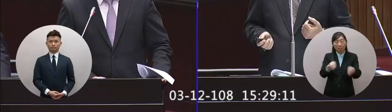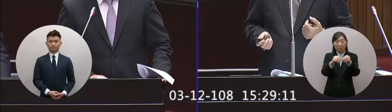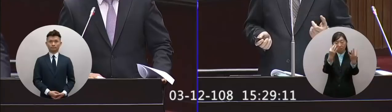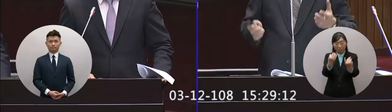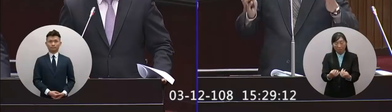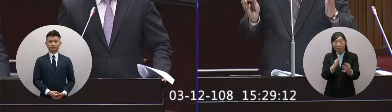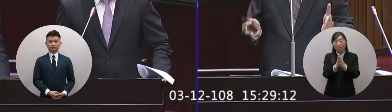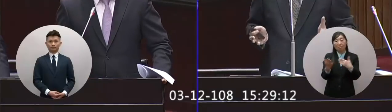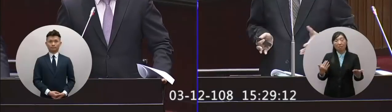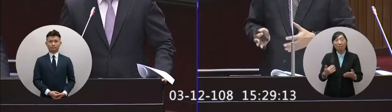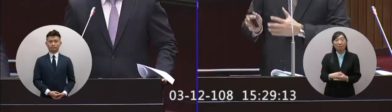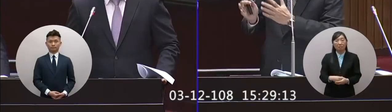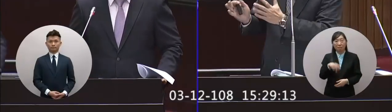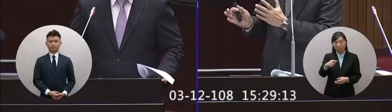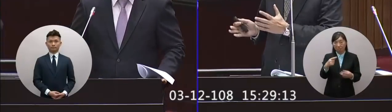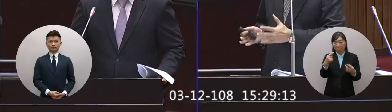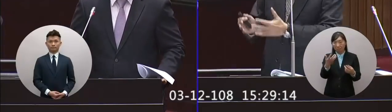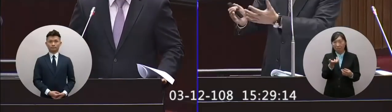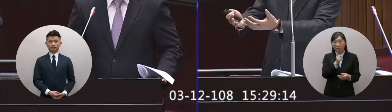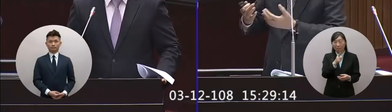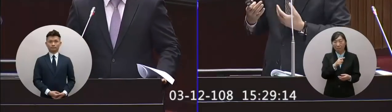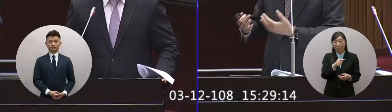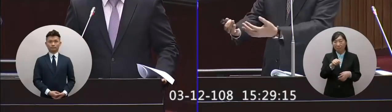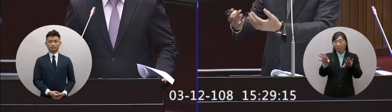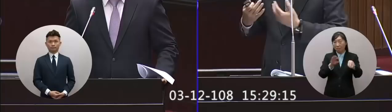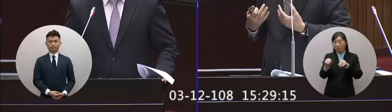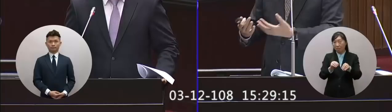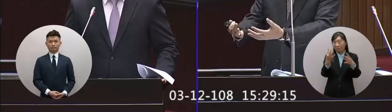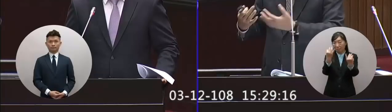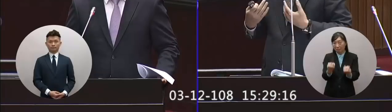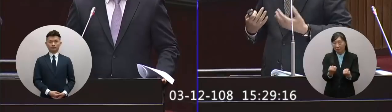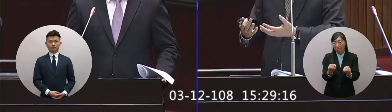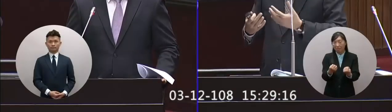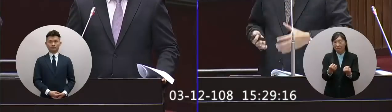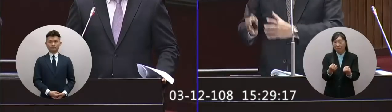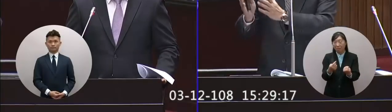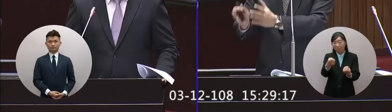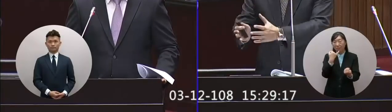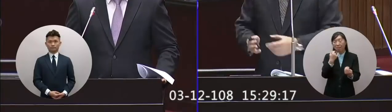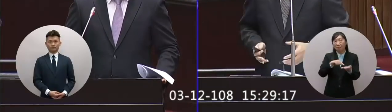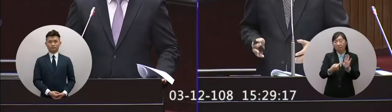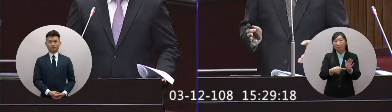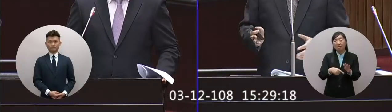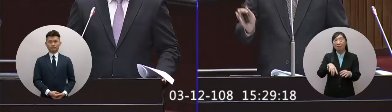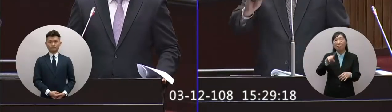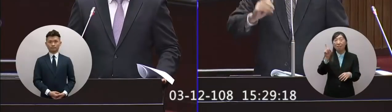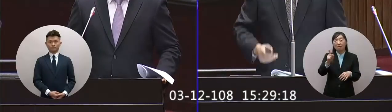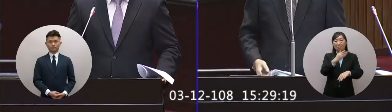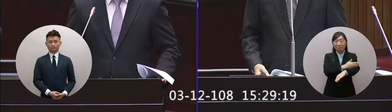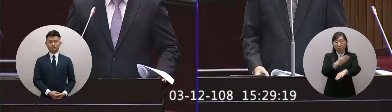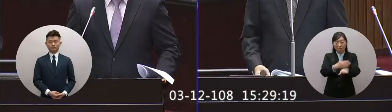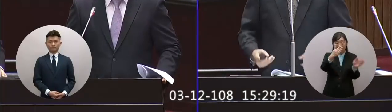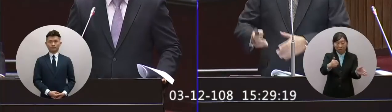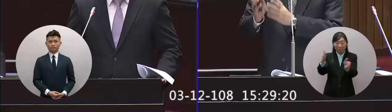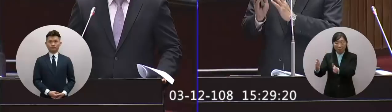法。那这一些数字里面，我们刚刚讲的，把这一些数字都把这些问题，哪个地方最容易堵车，弄怎